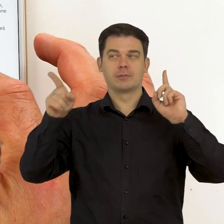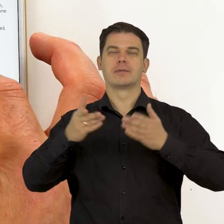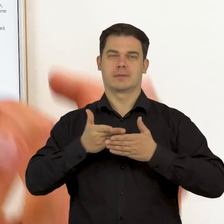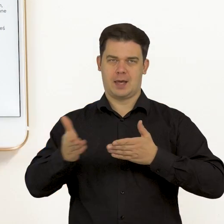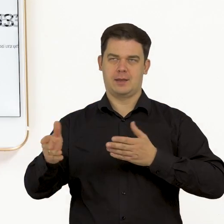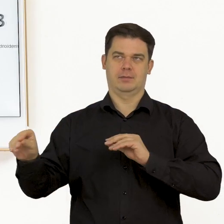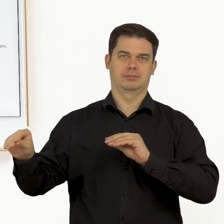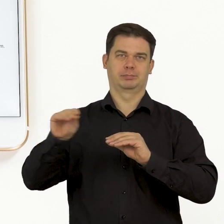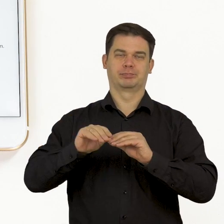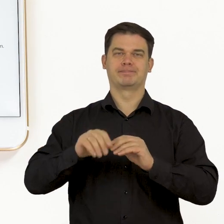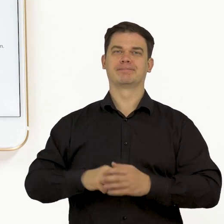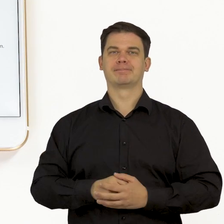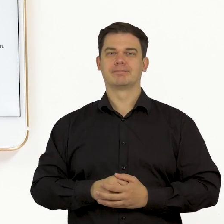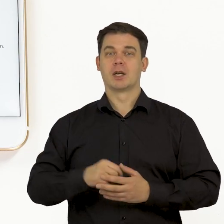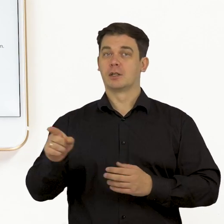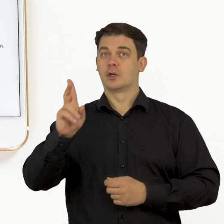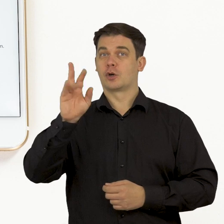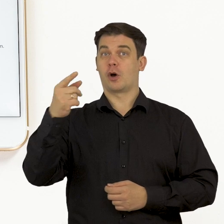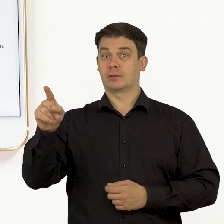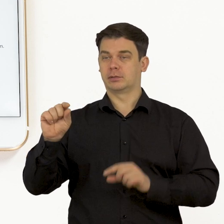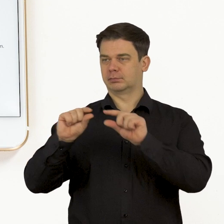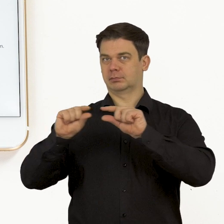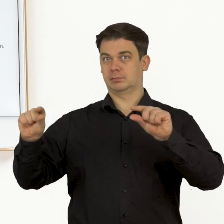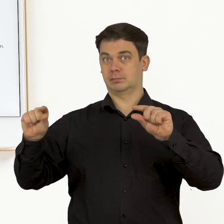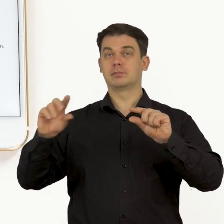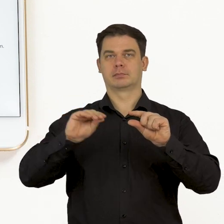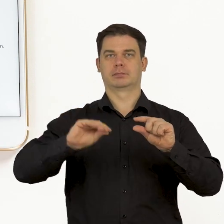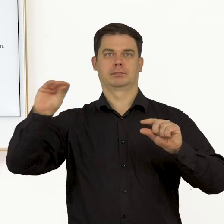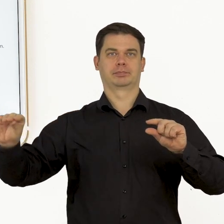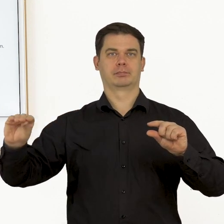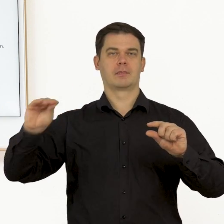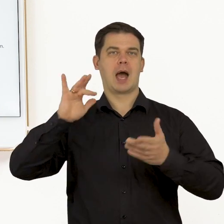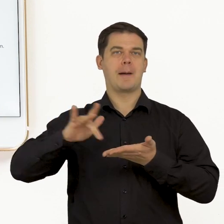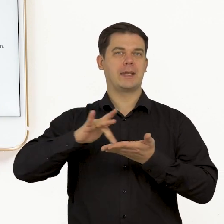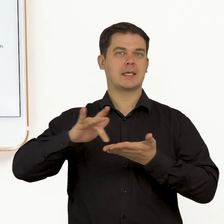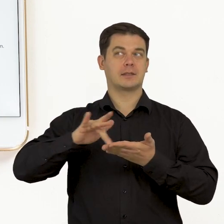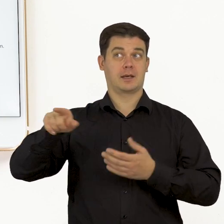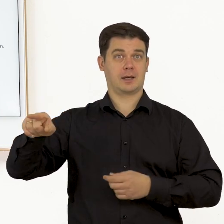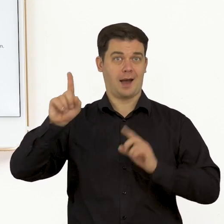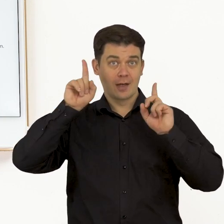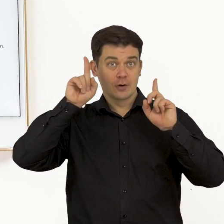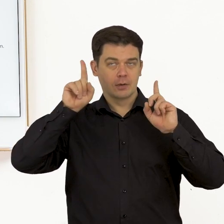Dalej. Wyświetli się kod, który przepisujemy do aplikacji w telefonie z Androidem.